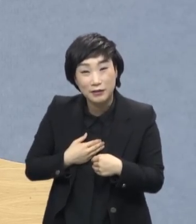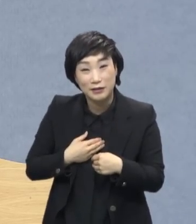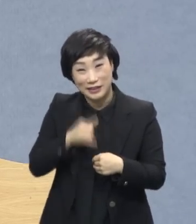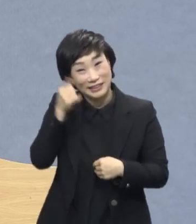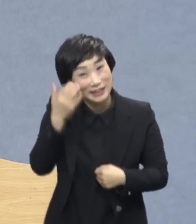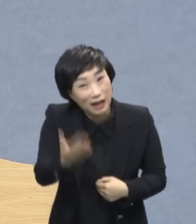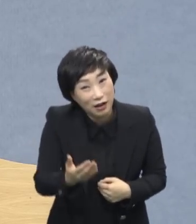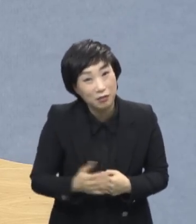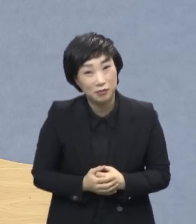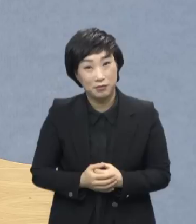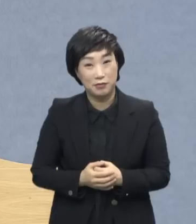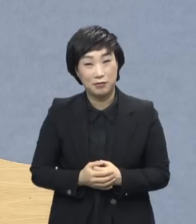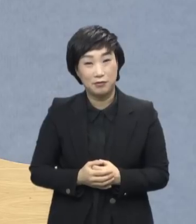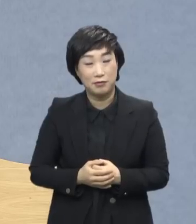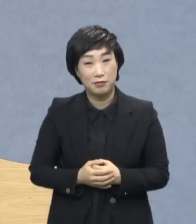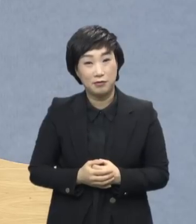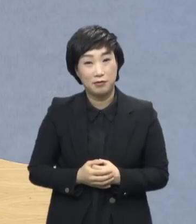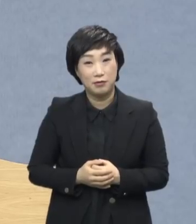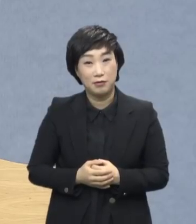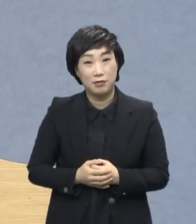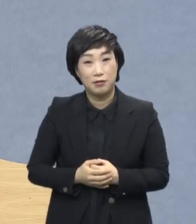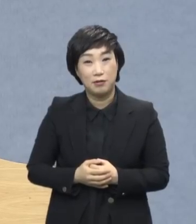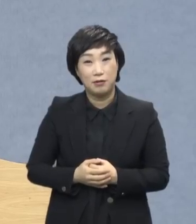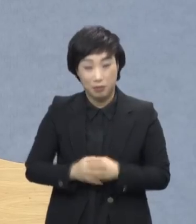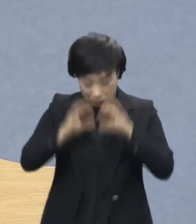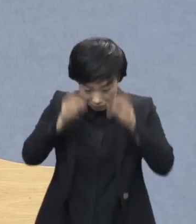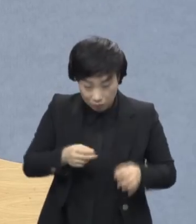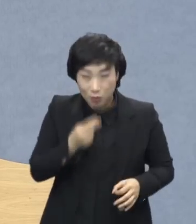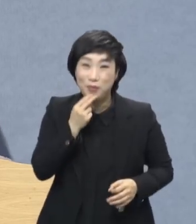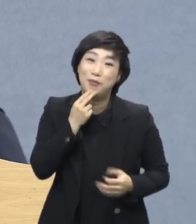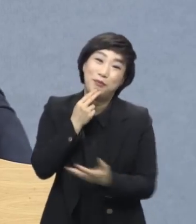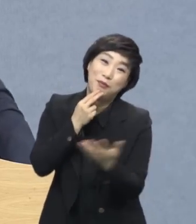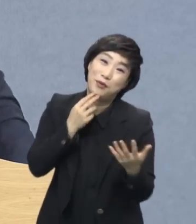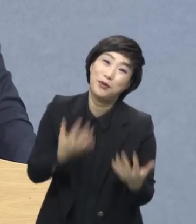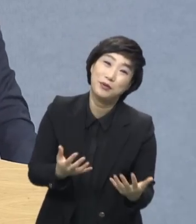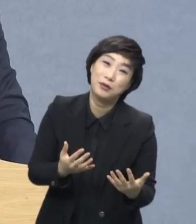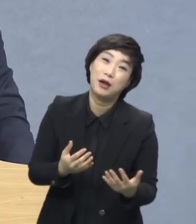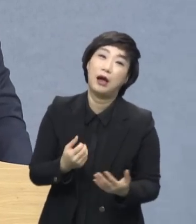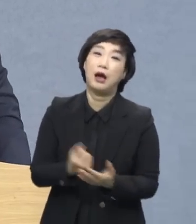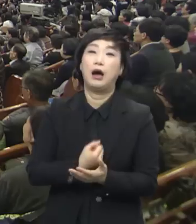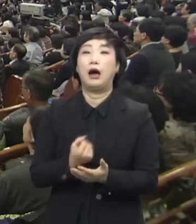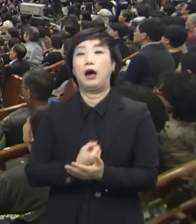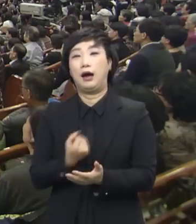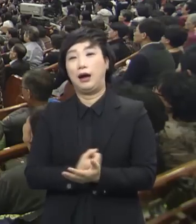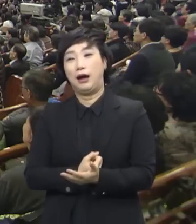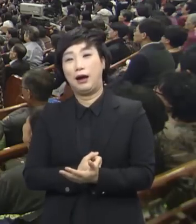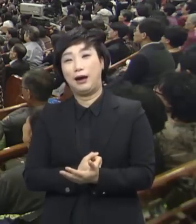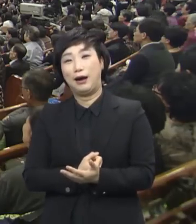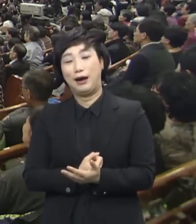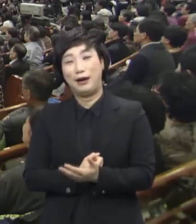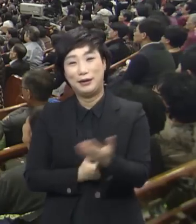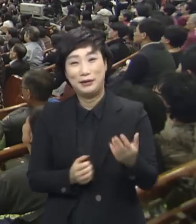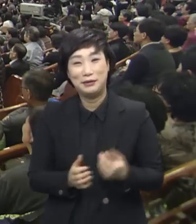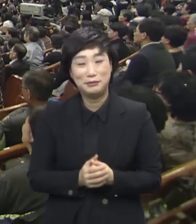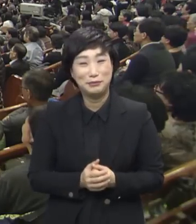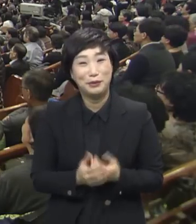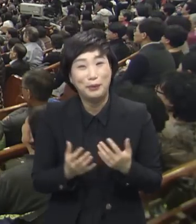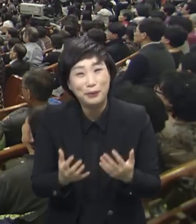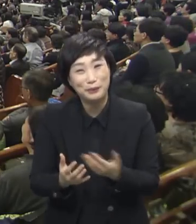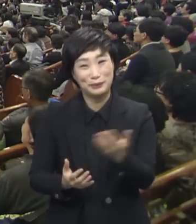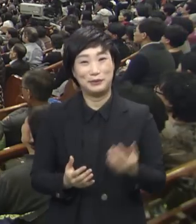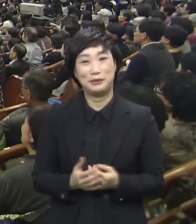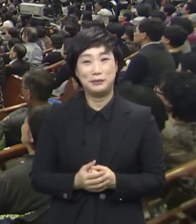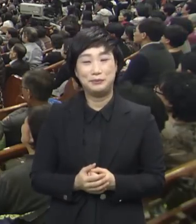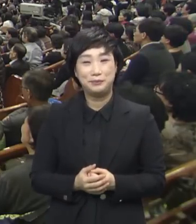장치화되어 있지 않아? 완전히 안 돼 있다면 그건 보통 문제가 아니오. 보통 문제가